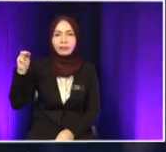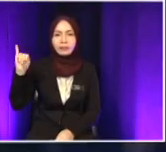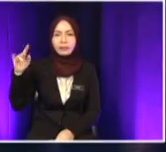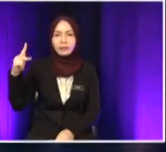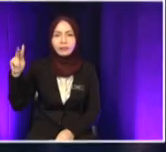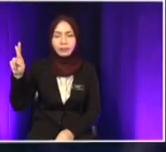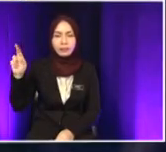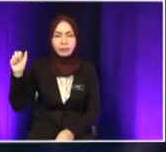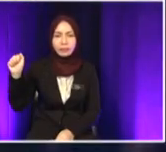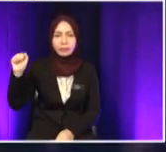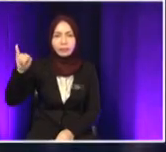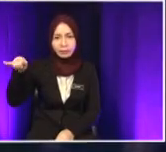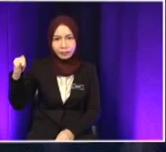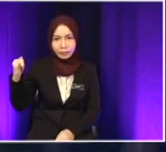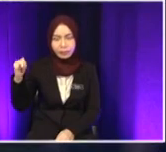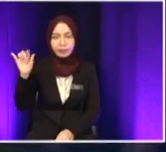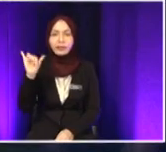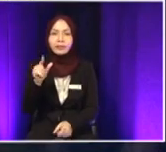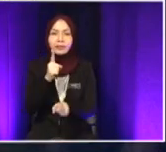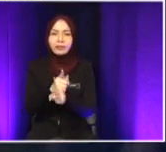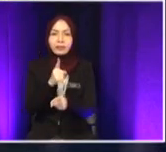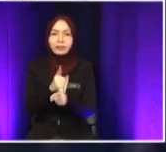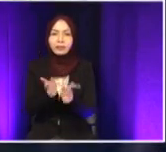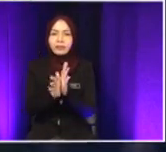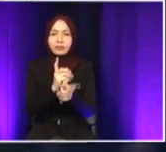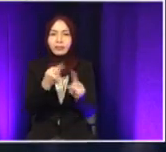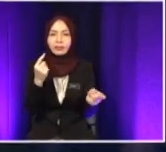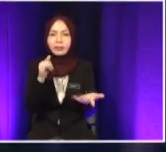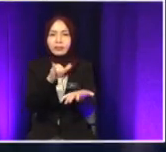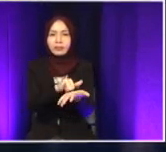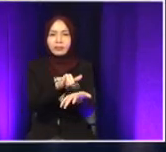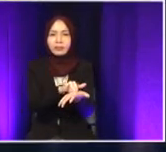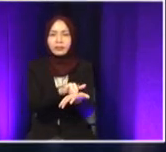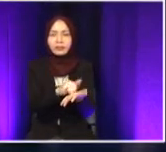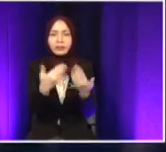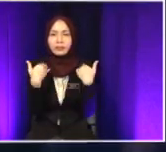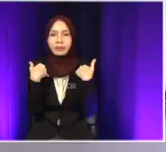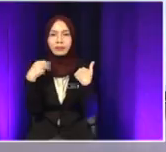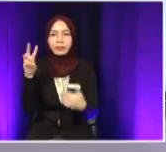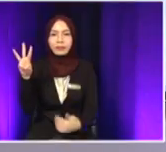kita menerima satu Wahyu yang paling penting ketika